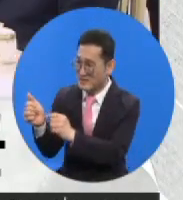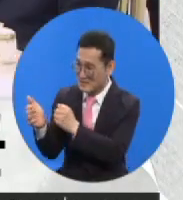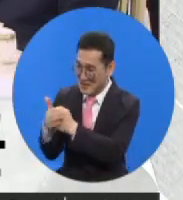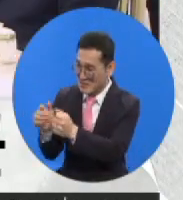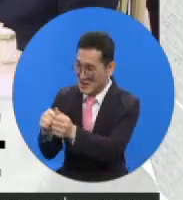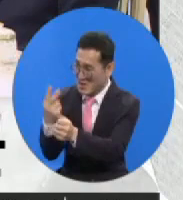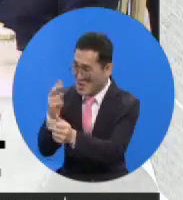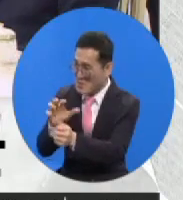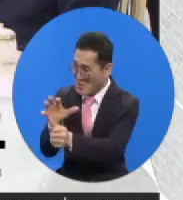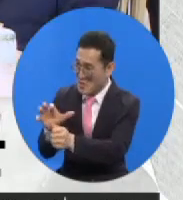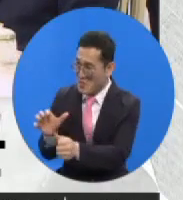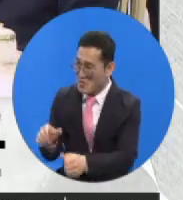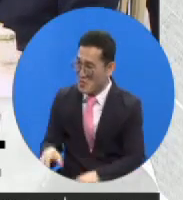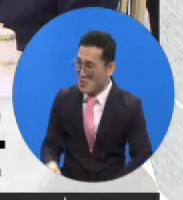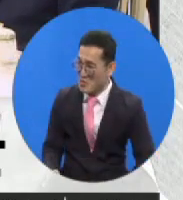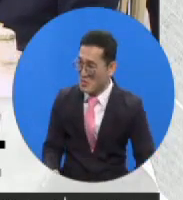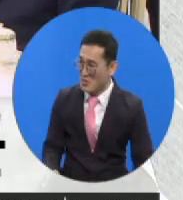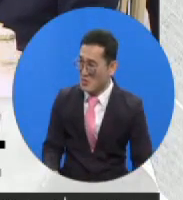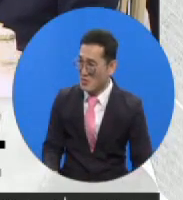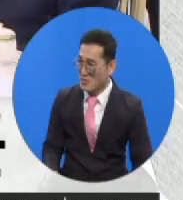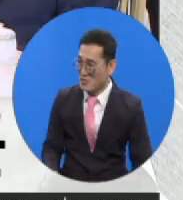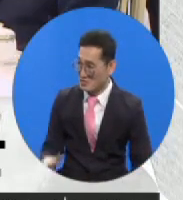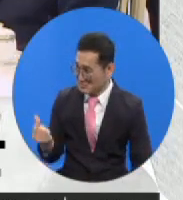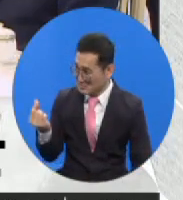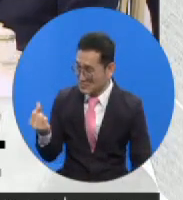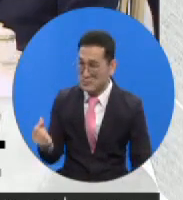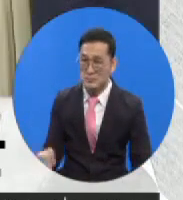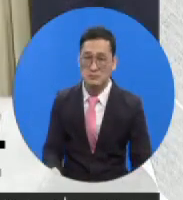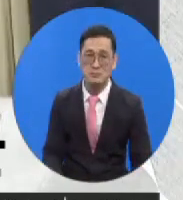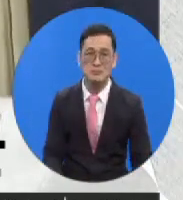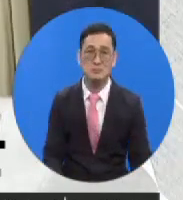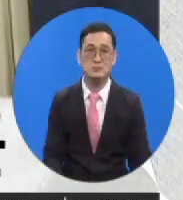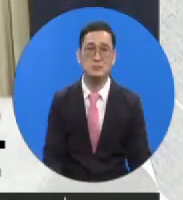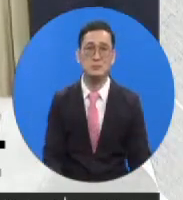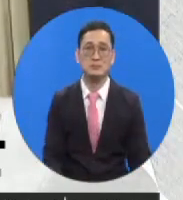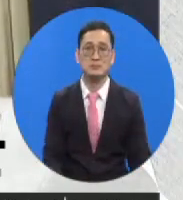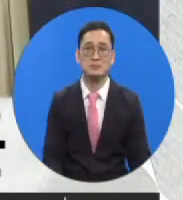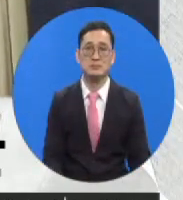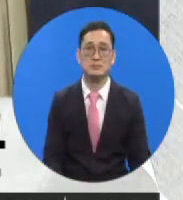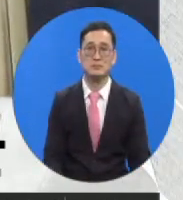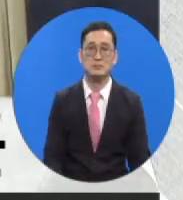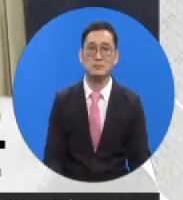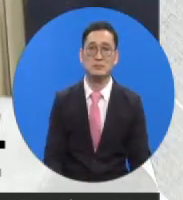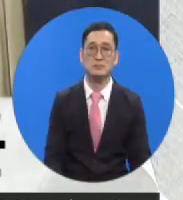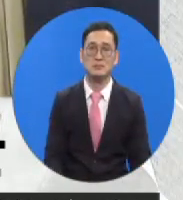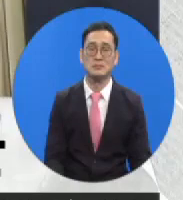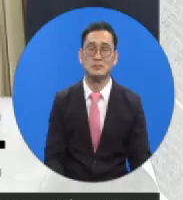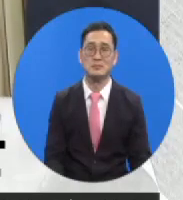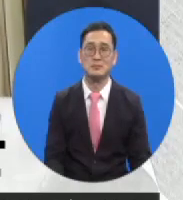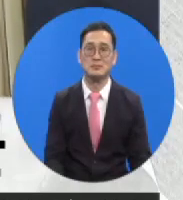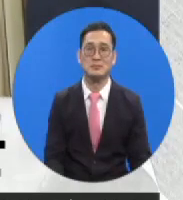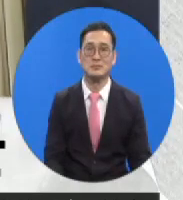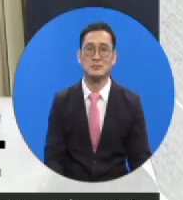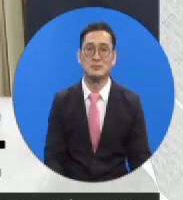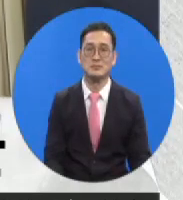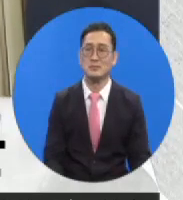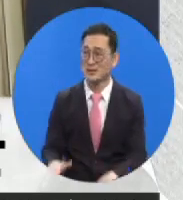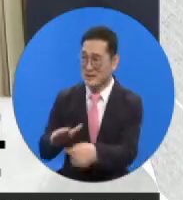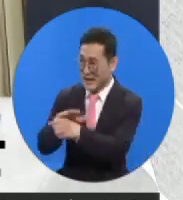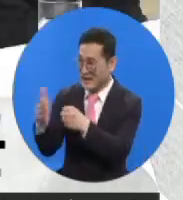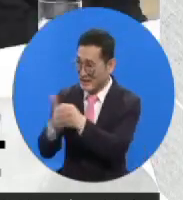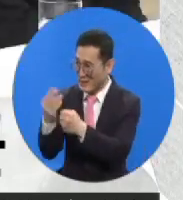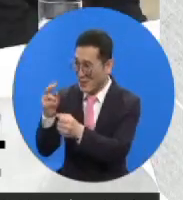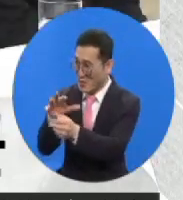아니냐라는 데서 이제 공방이 진행이 되는 거죠. 예. 그러다 보니까 뭐 사랑을 아냐 뭐 이러고. 그리고 윤석열 총장이 이야기한 거